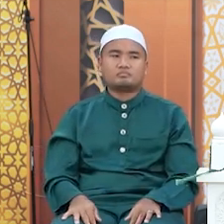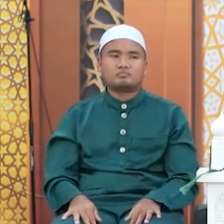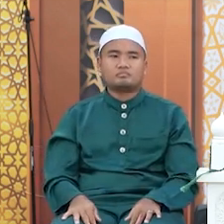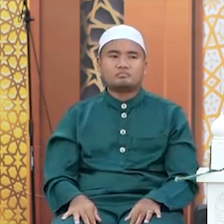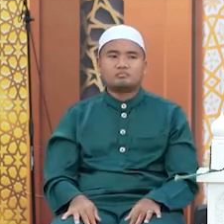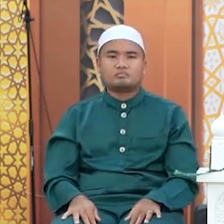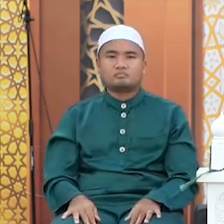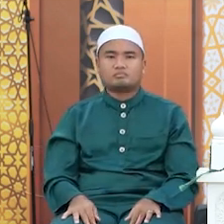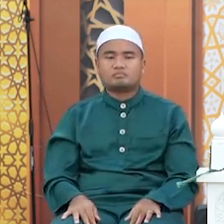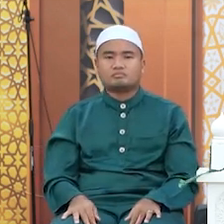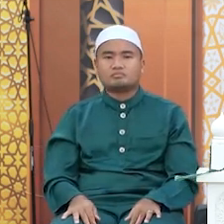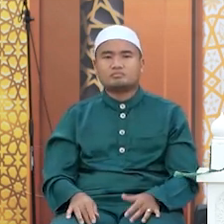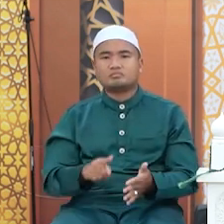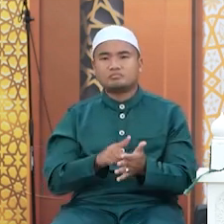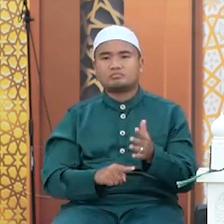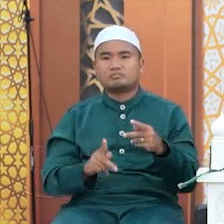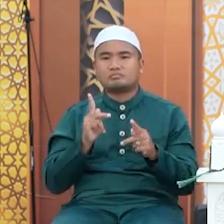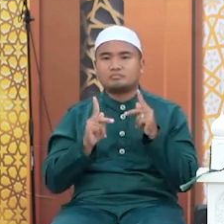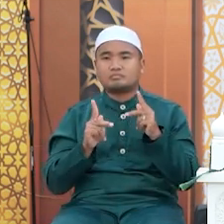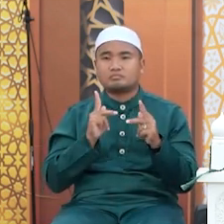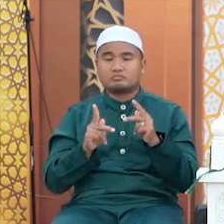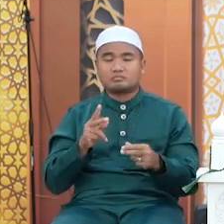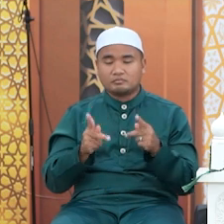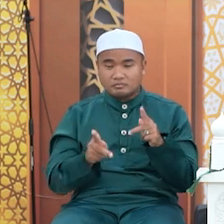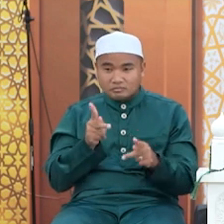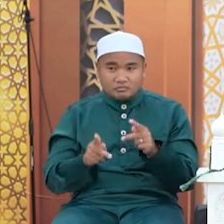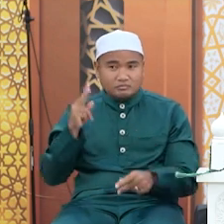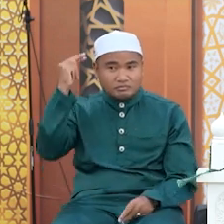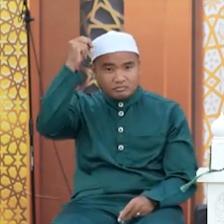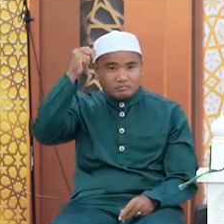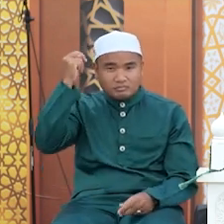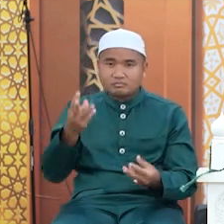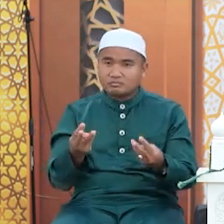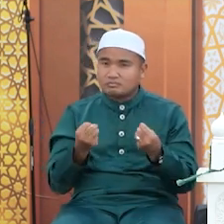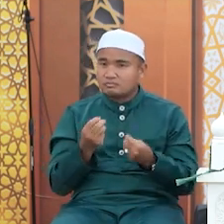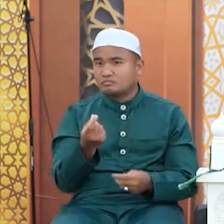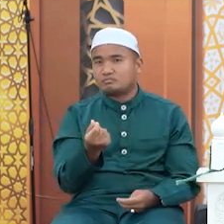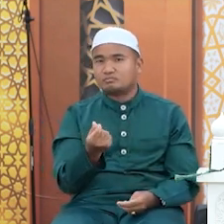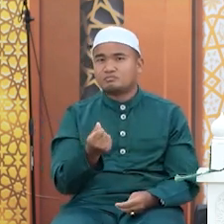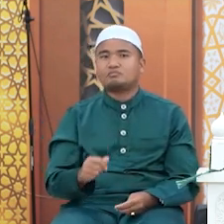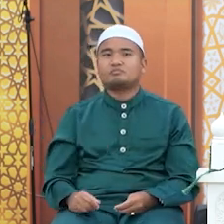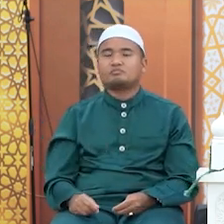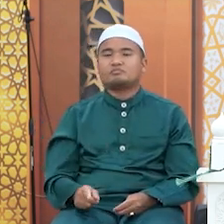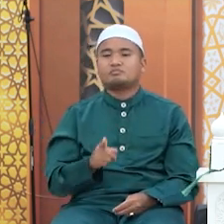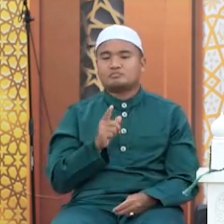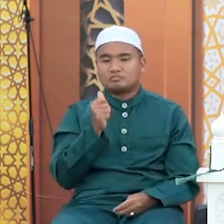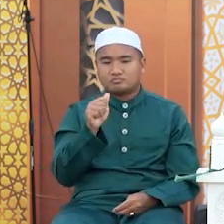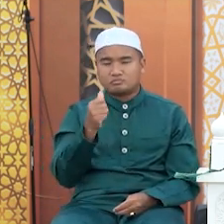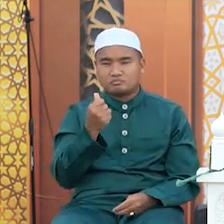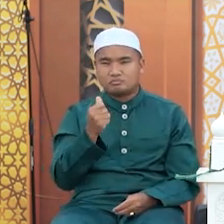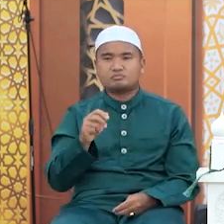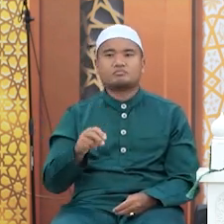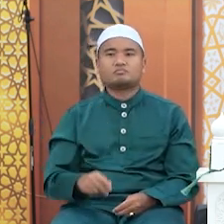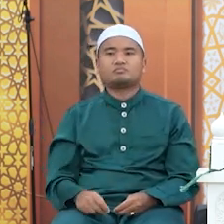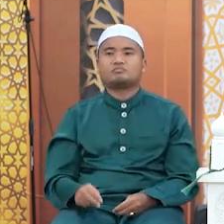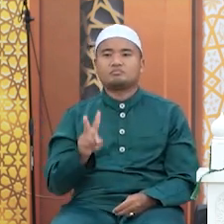Apa kata kalau Nabi minta 2 dinar seorang, 10 dinar seorang? Nabi